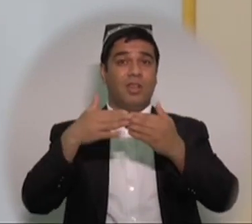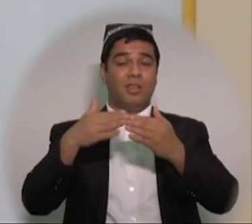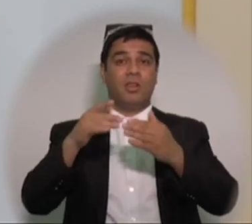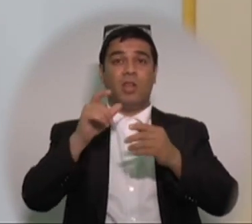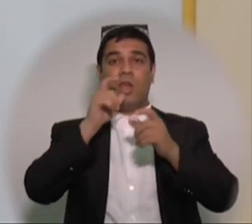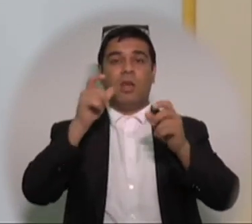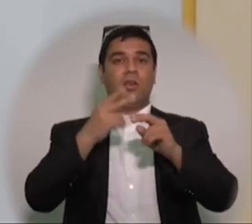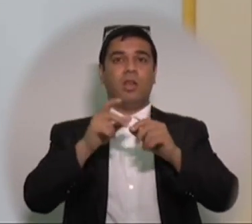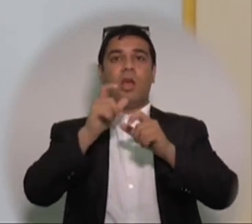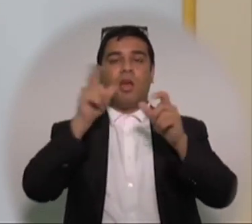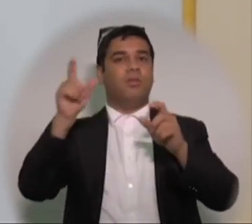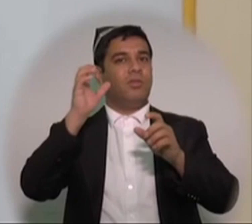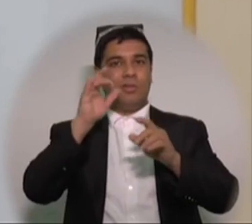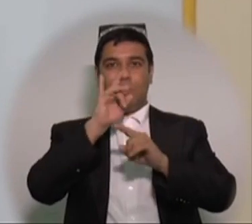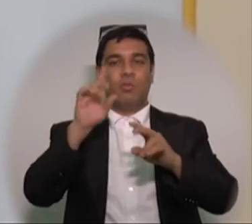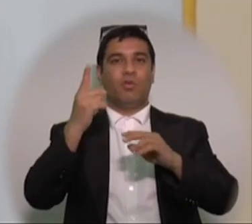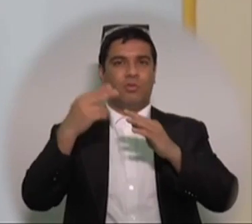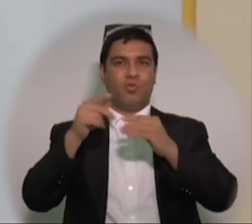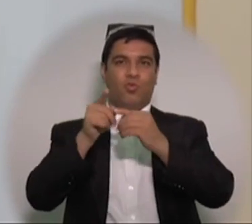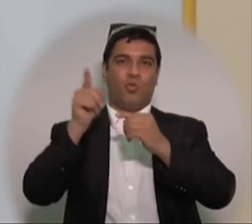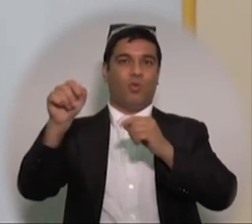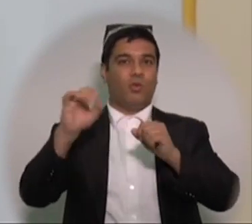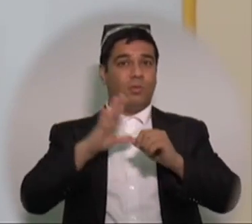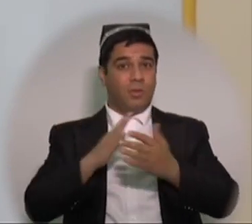eshikdan salom desa, u 100 marta aytsa ham birov eshitmaydi.